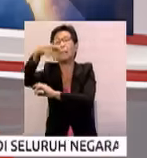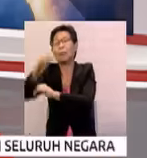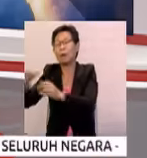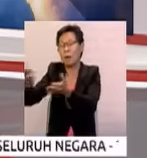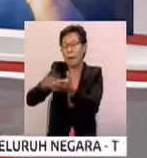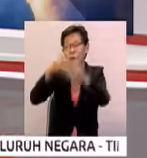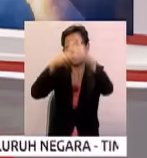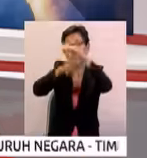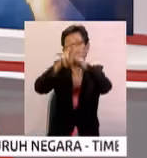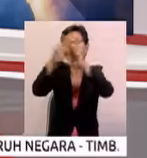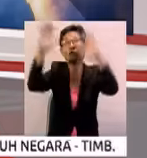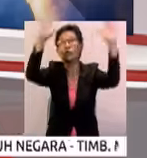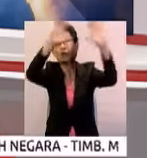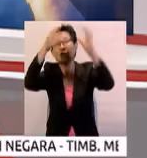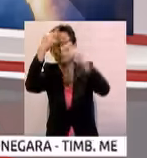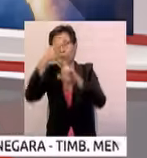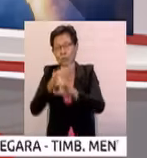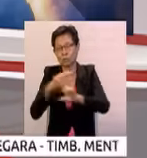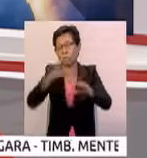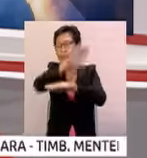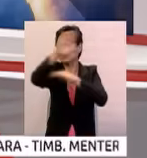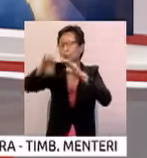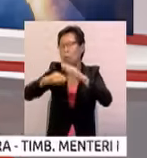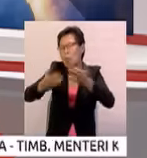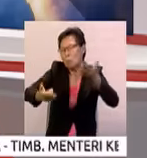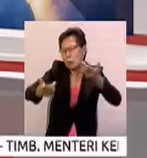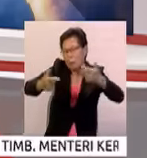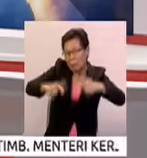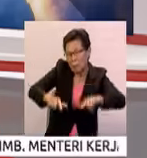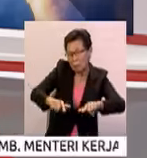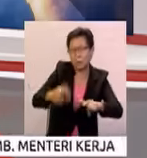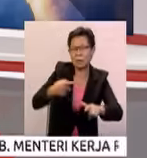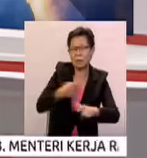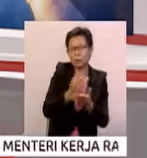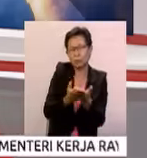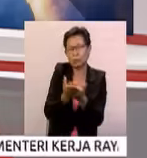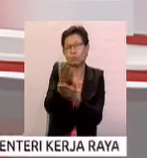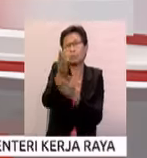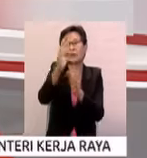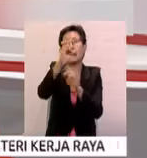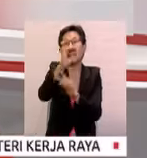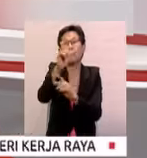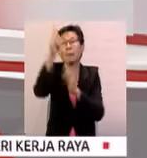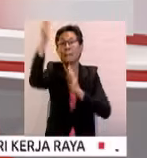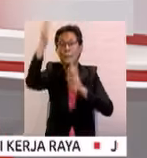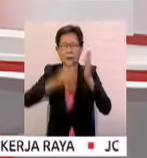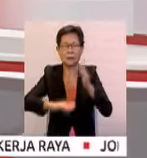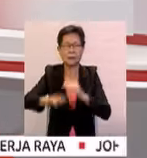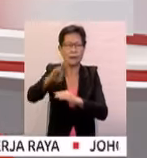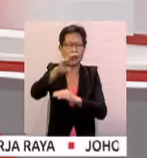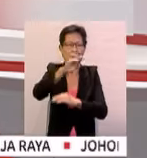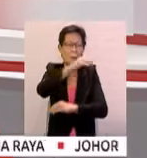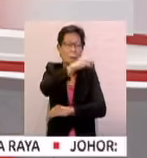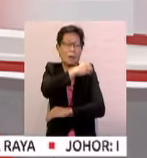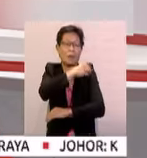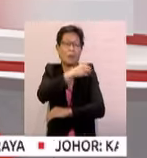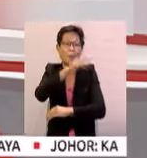laporan cuaca semasa sebagai persediaan untuk segala kemungkinan, kita langsung ke Met Malaysia. Bersama pegawainya, Muhammad Mikael